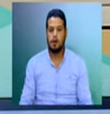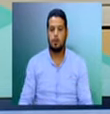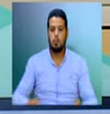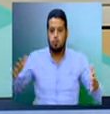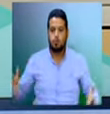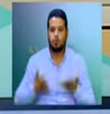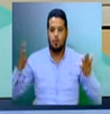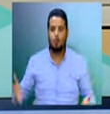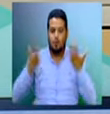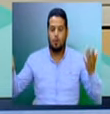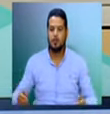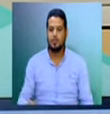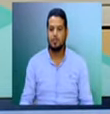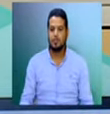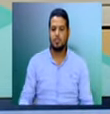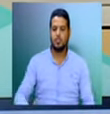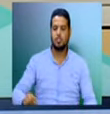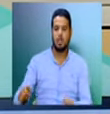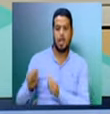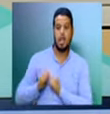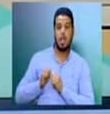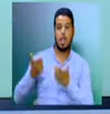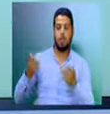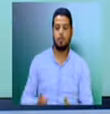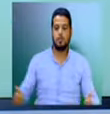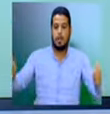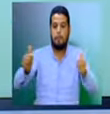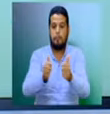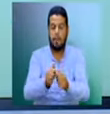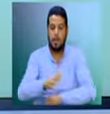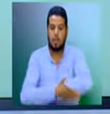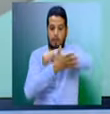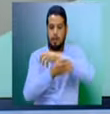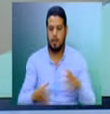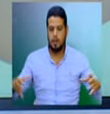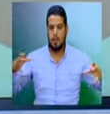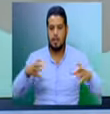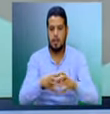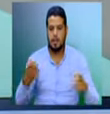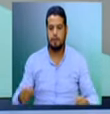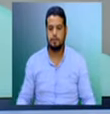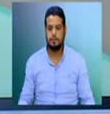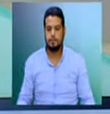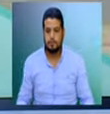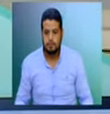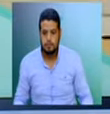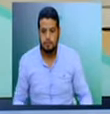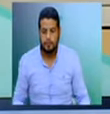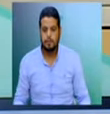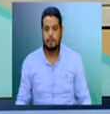القطاع الخاص لرؤية تكاملية مع القطاع العام، ومراجعة المنظومة القانونية المسيطرة للقطاع